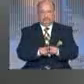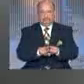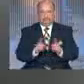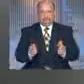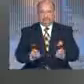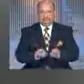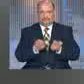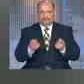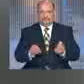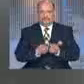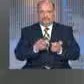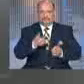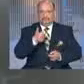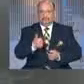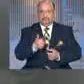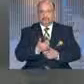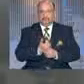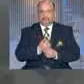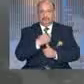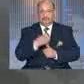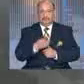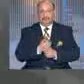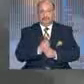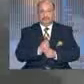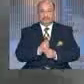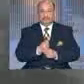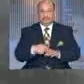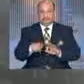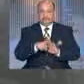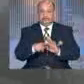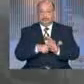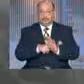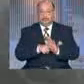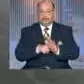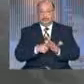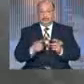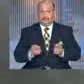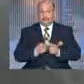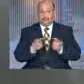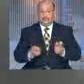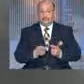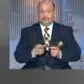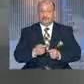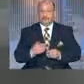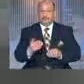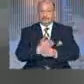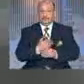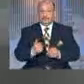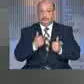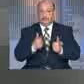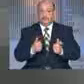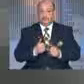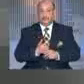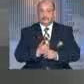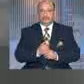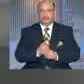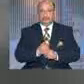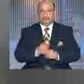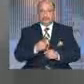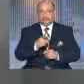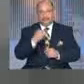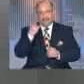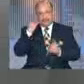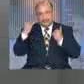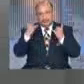مهنيه واختصاص الغراره، وتوا عندي 3 أيام عندنا دوره تكوينيه على المشاريع الصغرى.